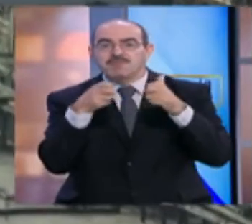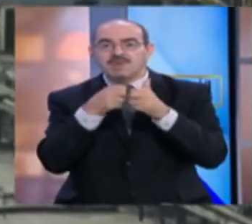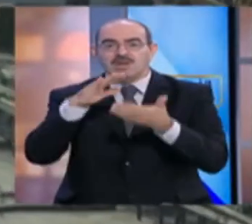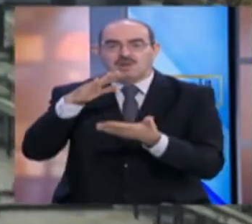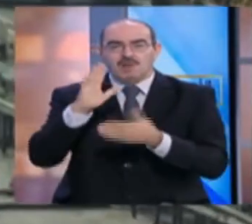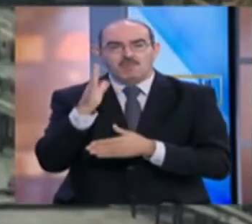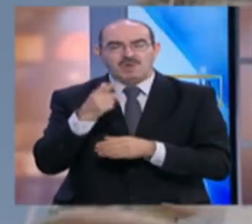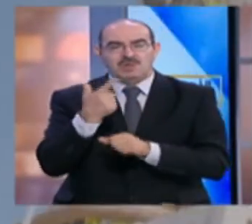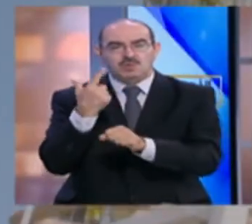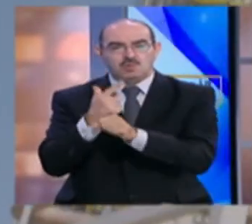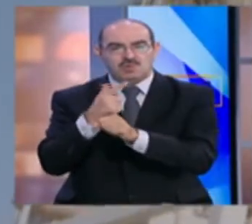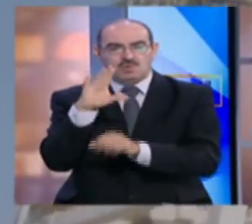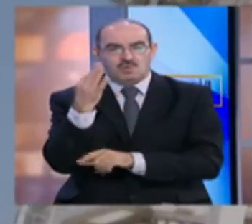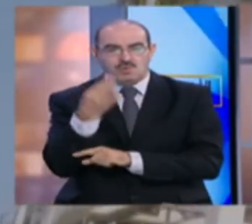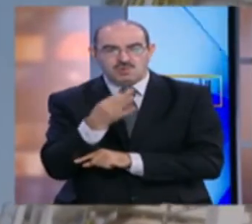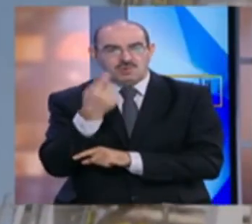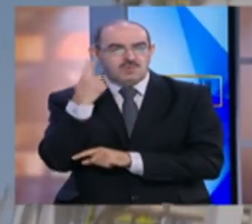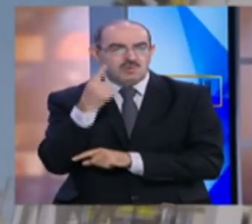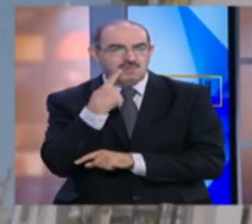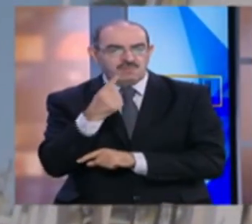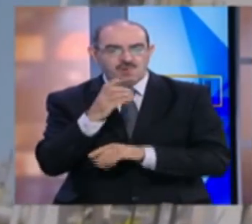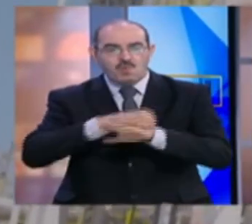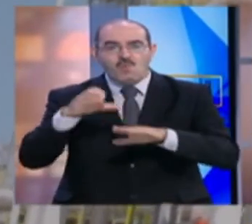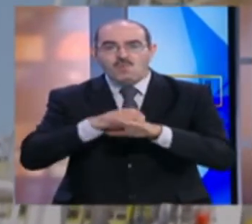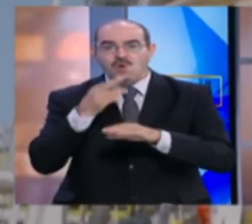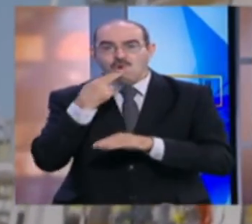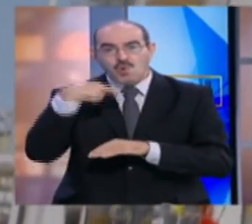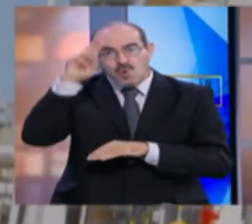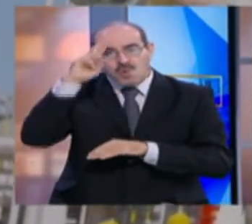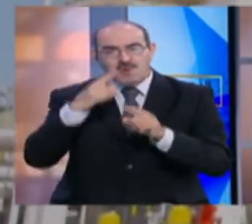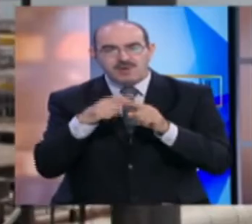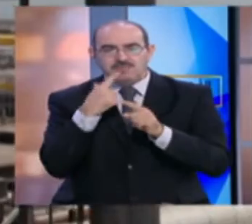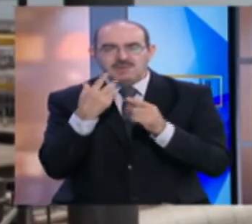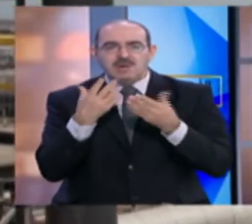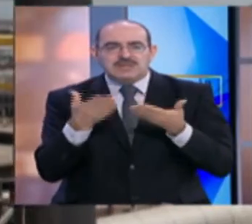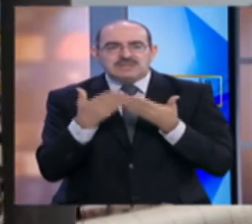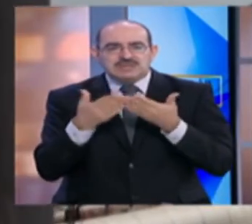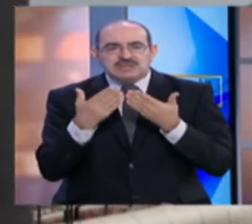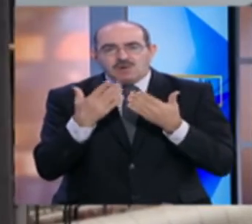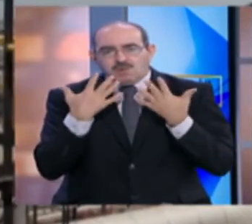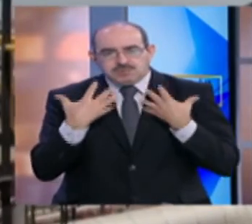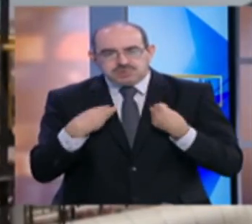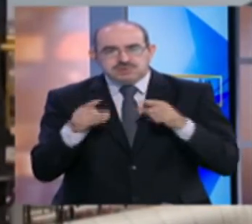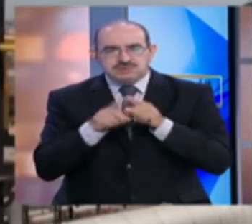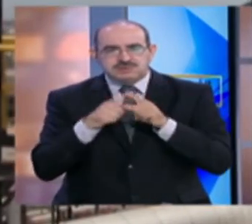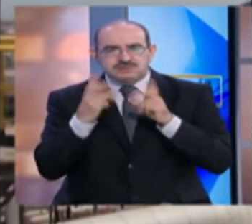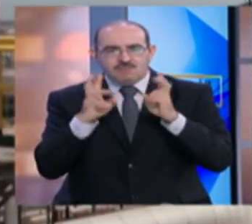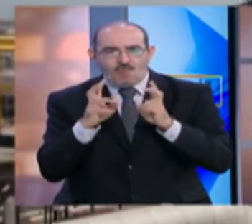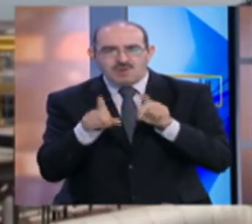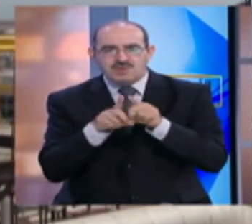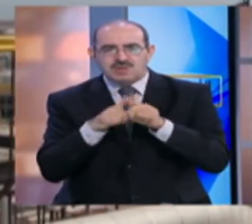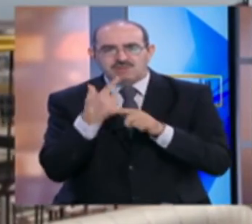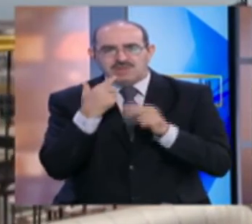بنسبة 12% لتشهد البورصات الأوروبية تعافيا نوعا ما في ظل ارتفاع نسبة التضخم